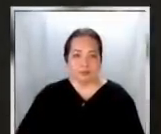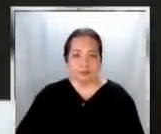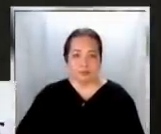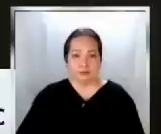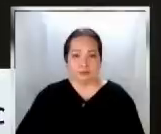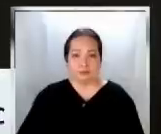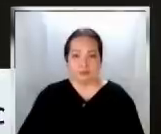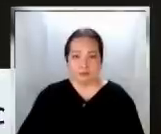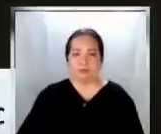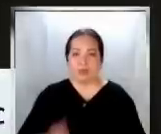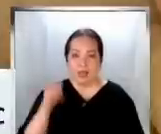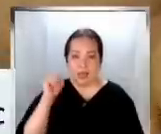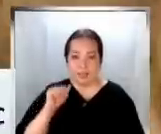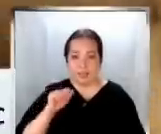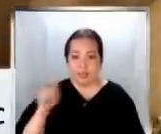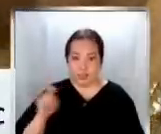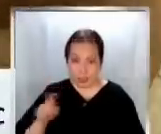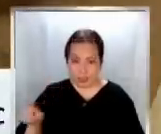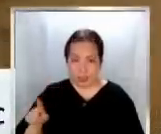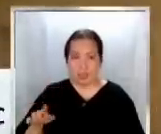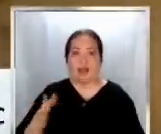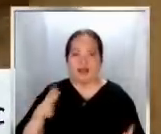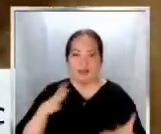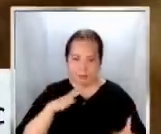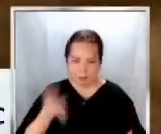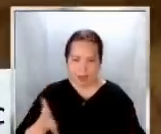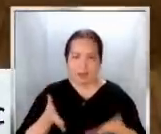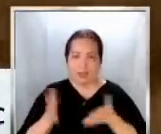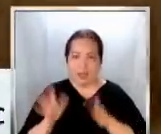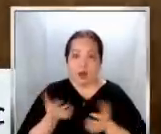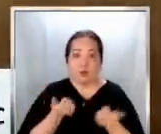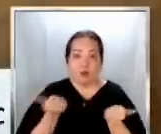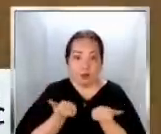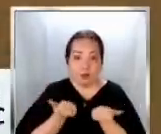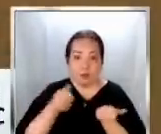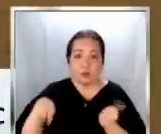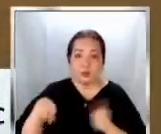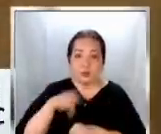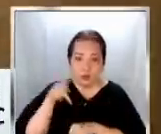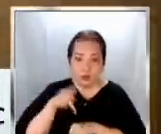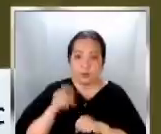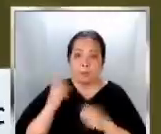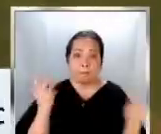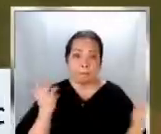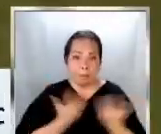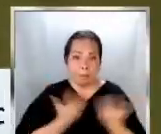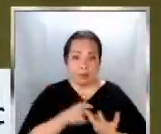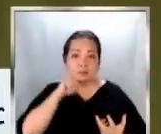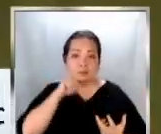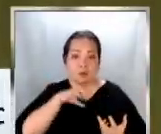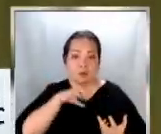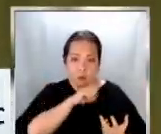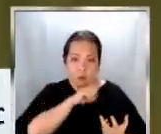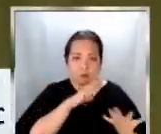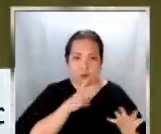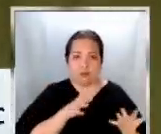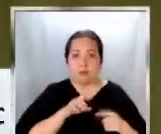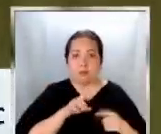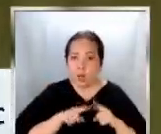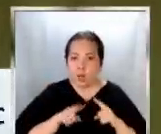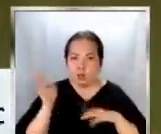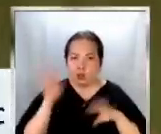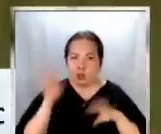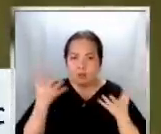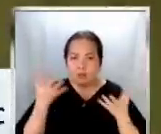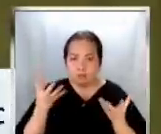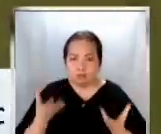AstraZeneca vaccines lang sa ngayon ang available na bakuna sa Pilipinas na pwede sa senior citizens. Ang problema, nagkakaubusan na ang hawak